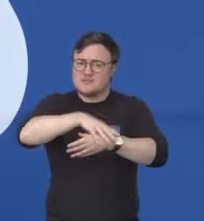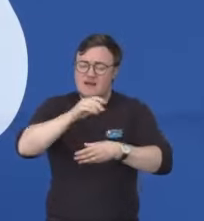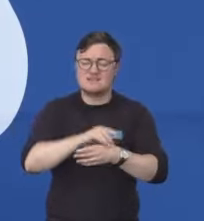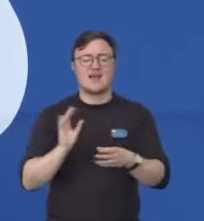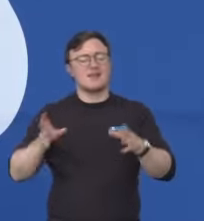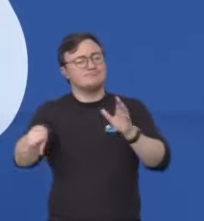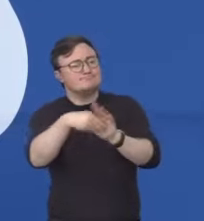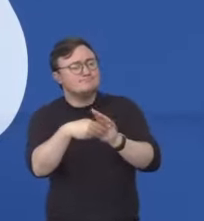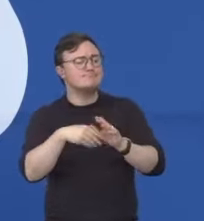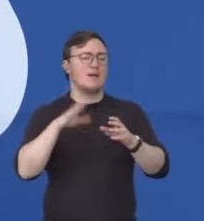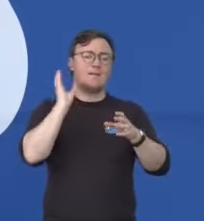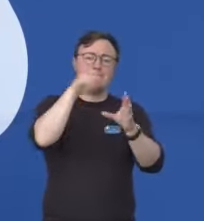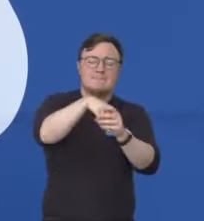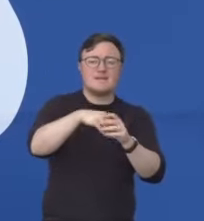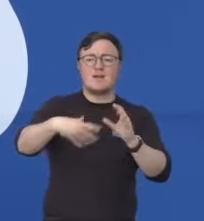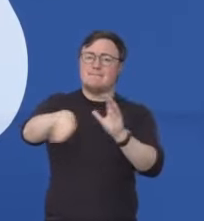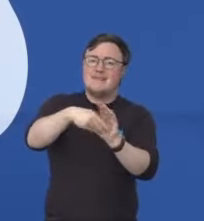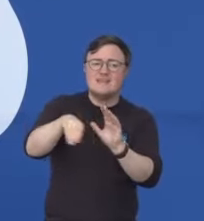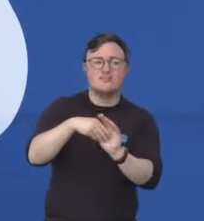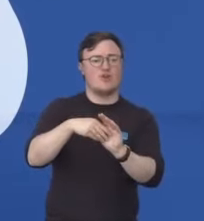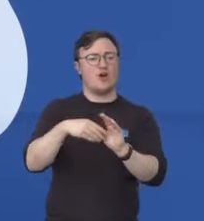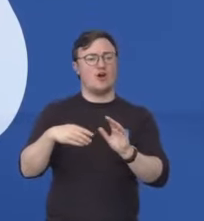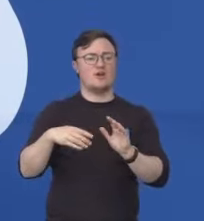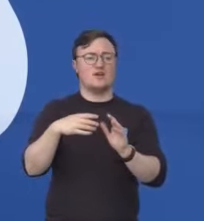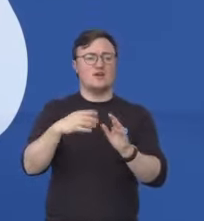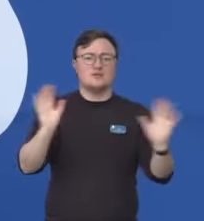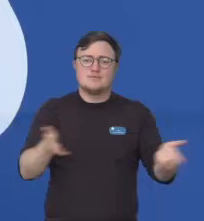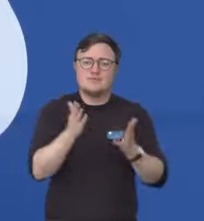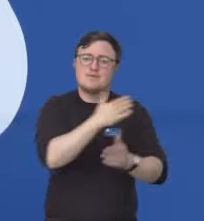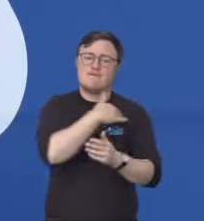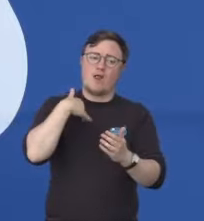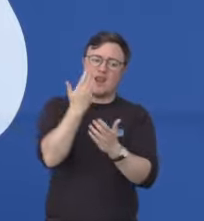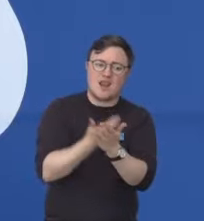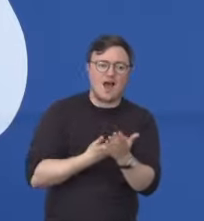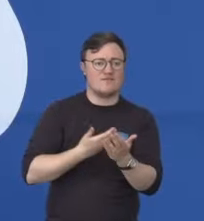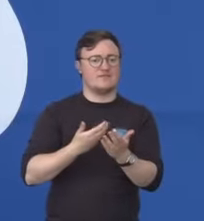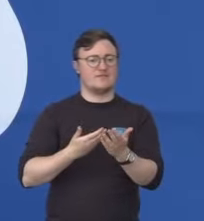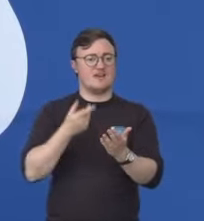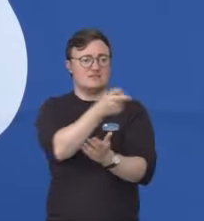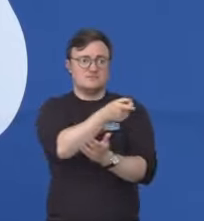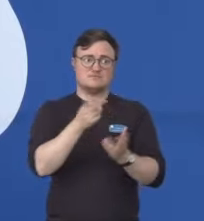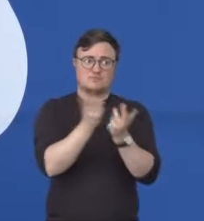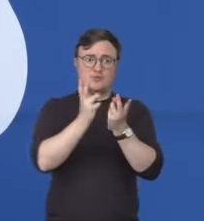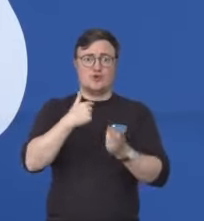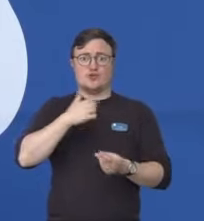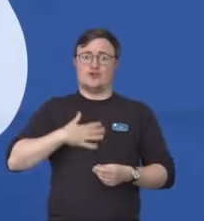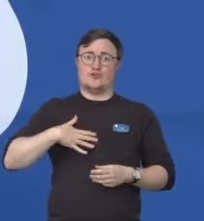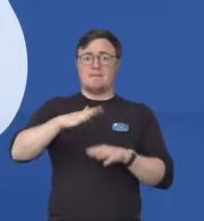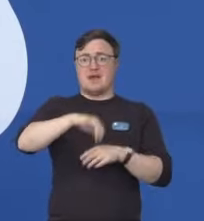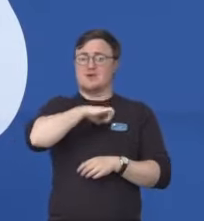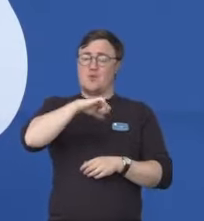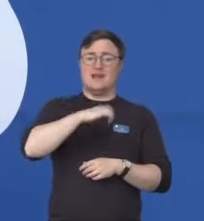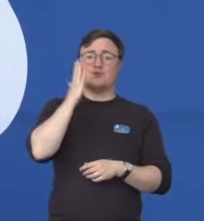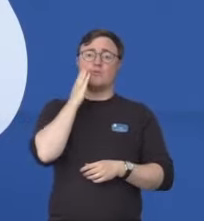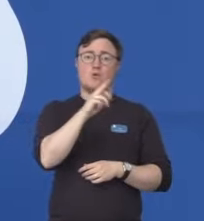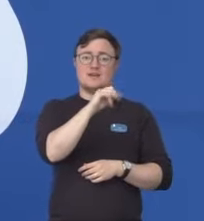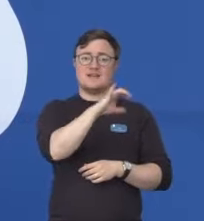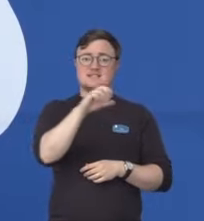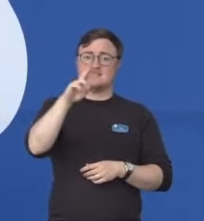och liksom berikar vårt land och som gör det i alla fall att jag tycker det är mycket roligt att bo i Rissne som ligger bara